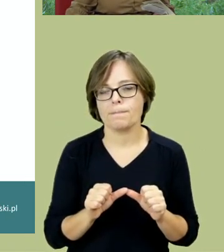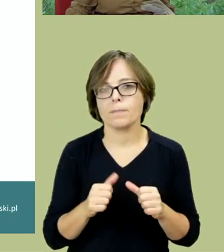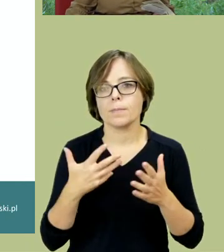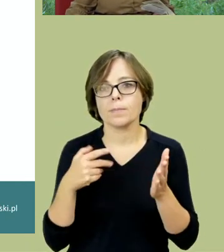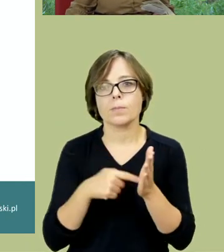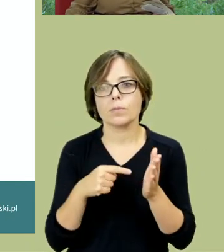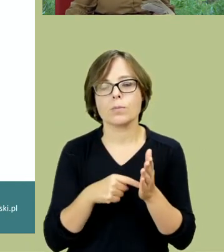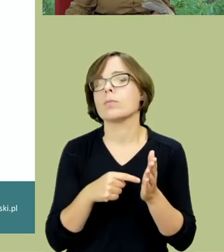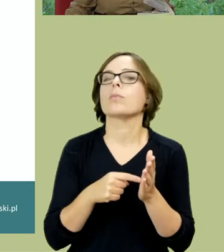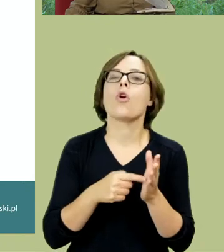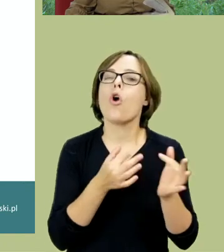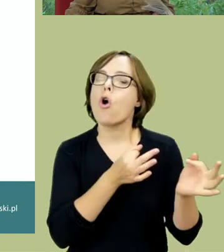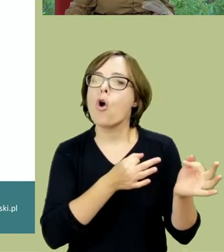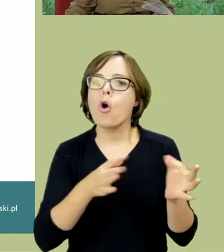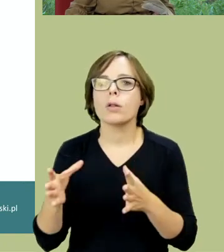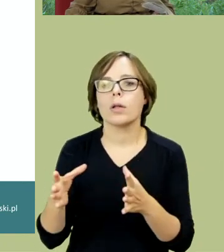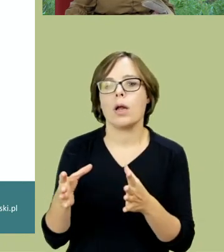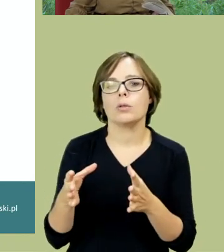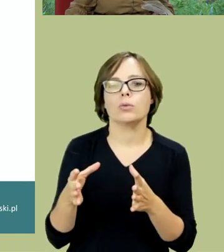razu